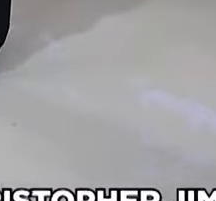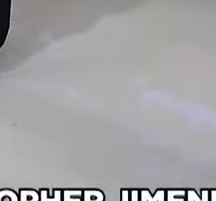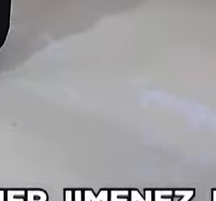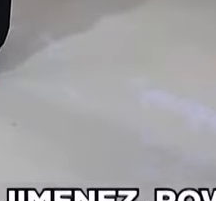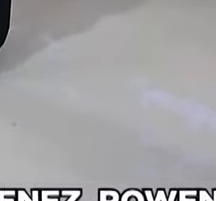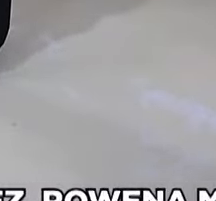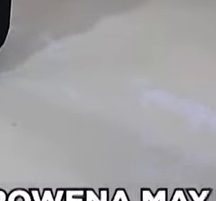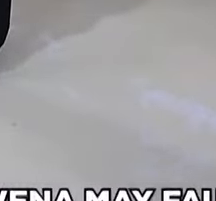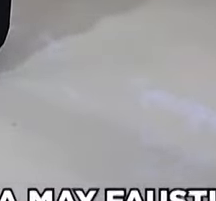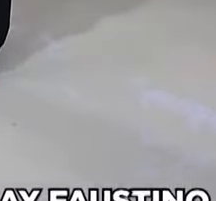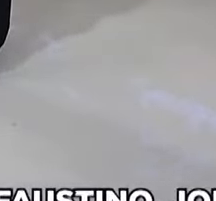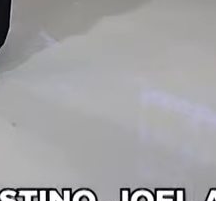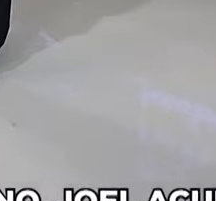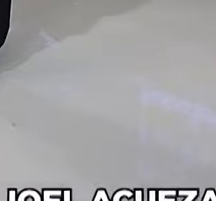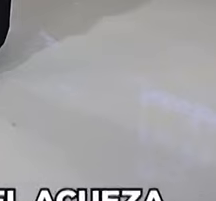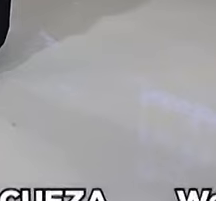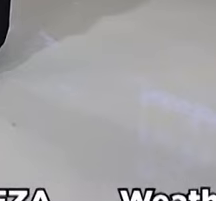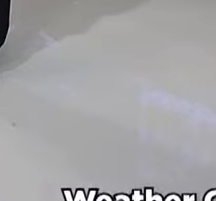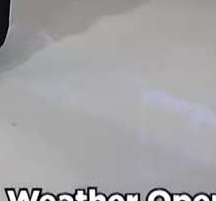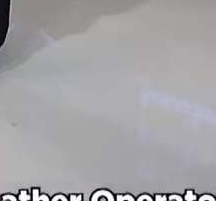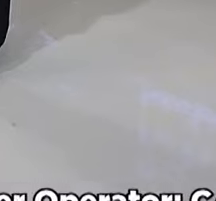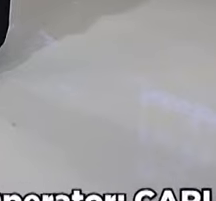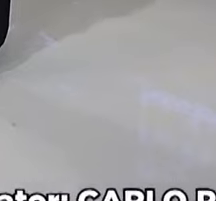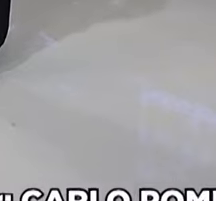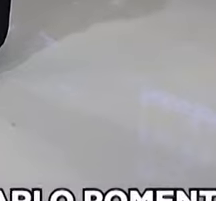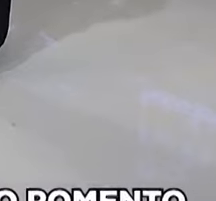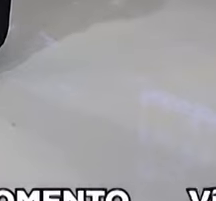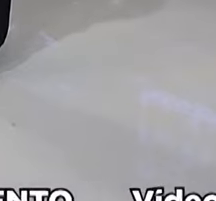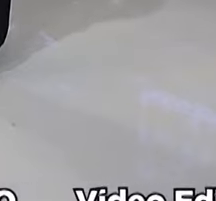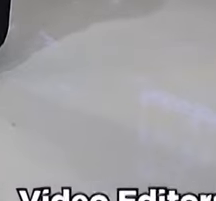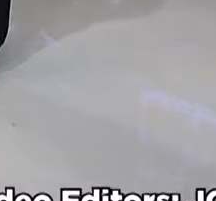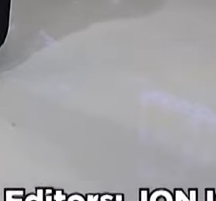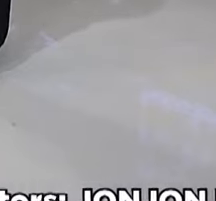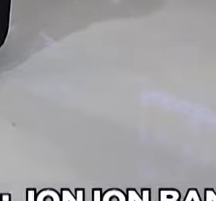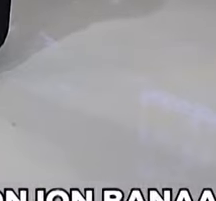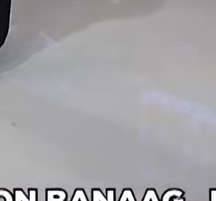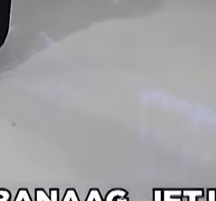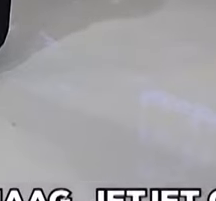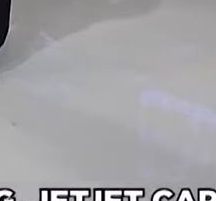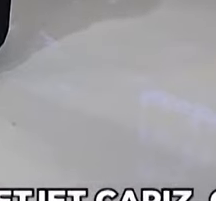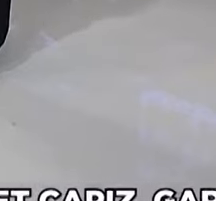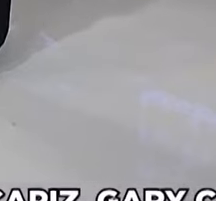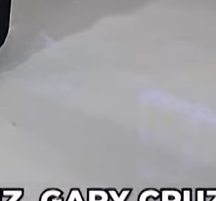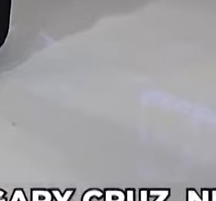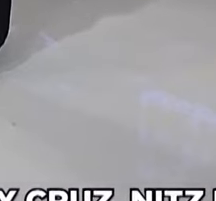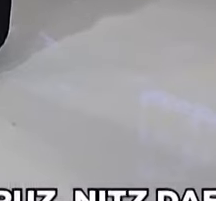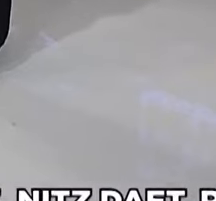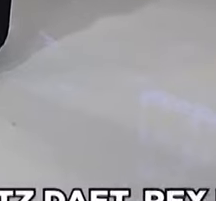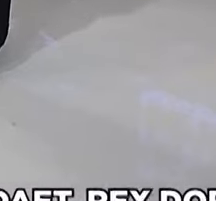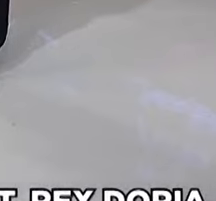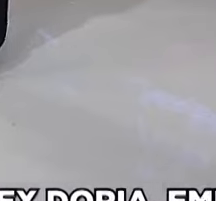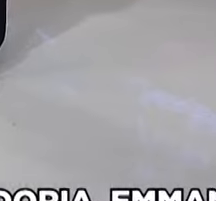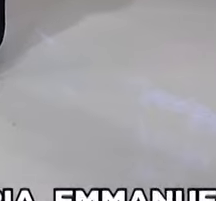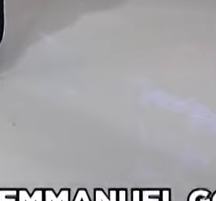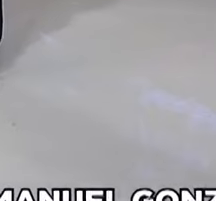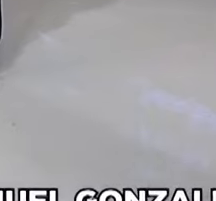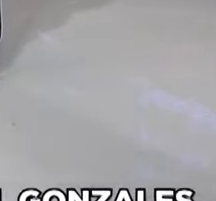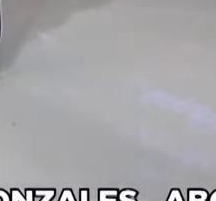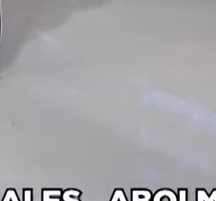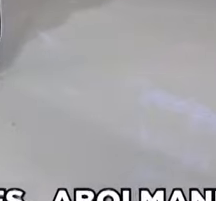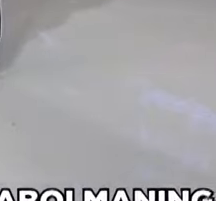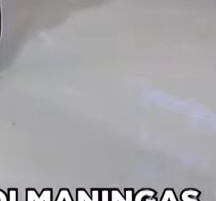eh. Okay naman. Sana all. Sana all, oo. Uy, mainit pa rin panahon, ha? Grabe. Ingat kayo, ha? Grabe. Mainit pa rin